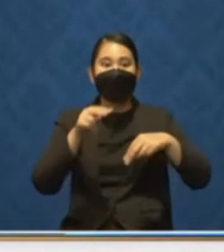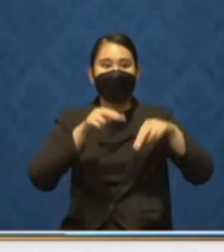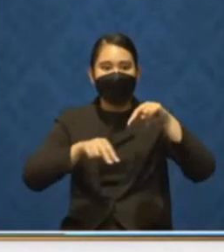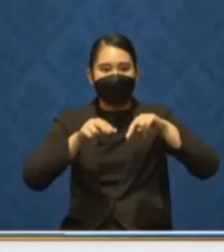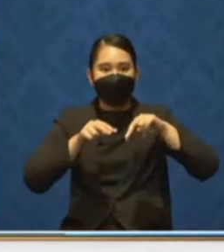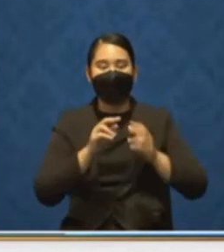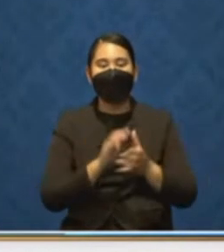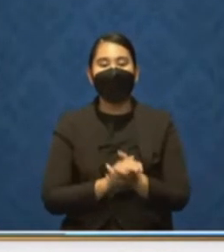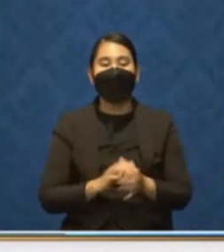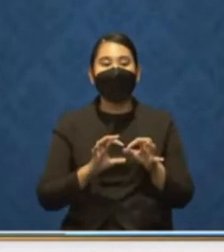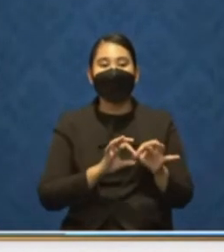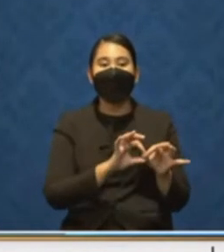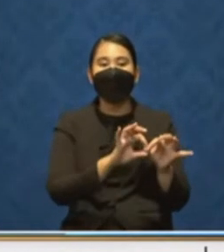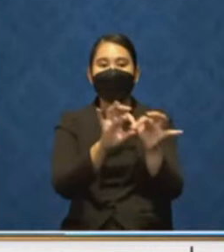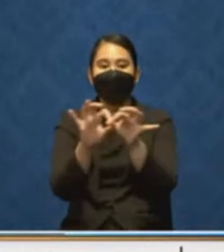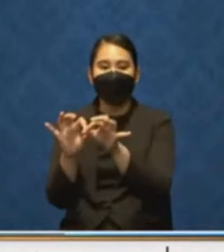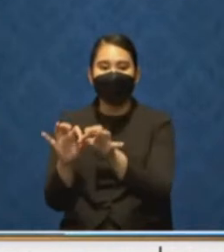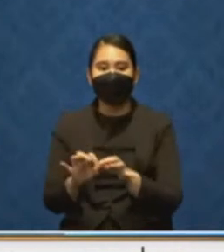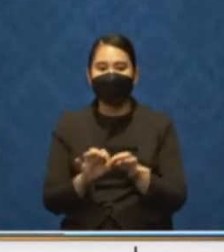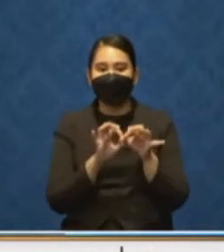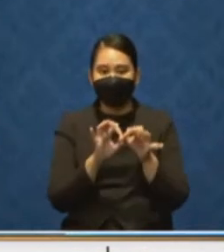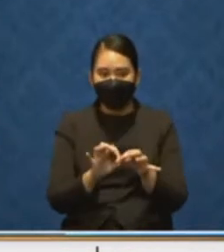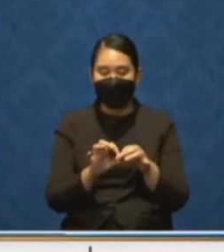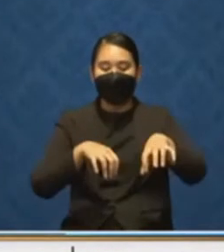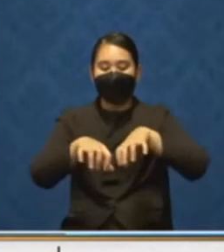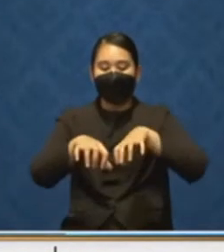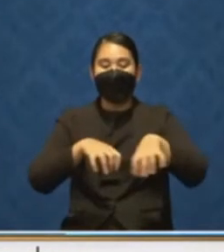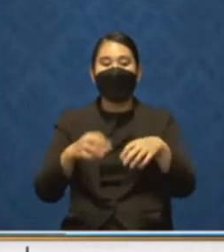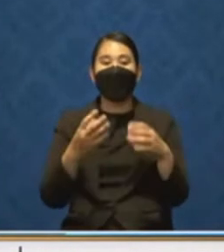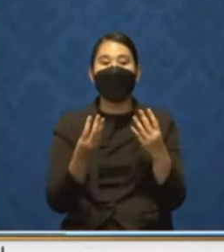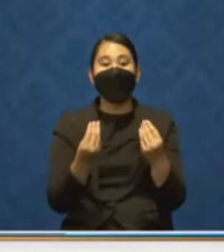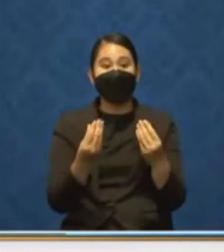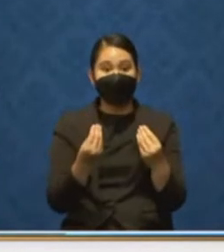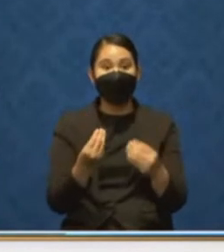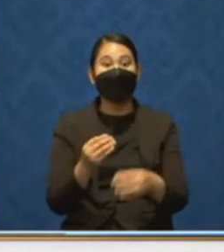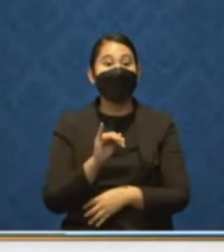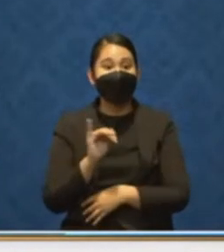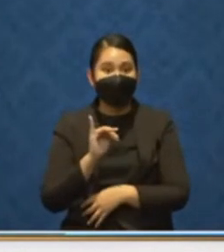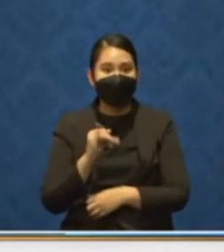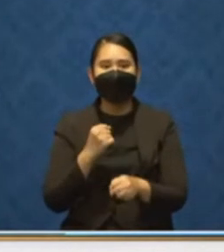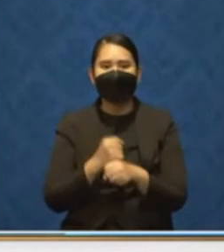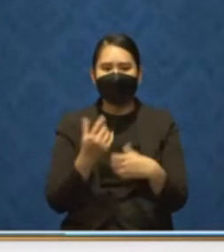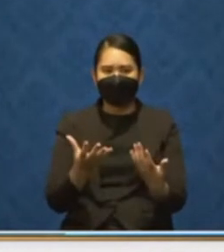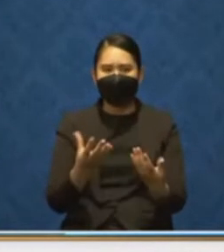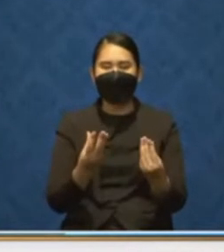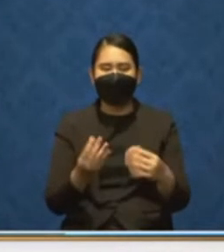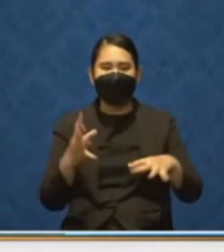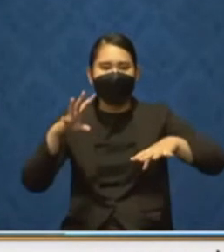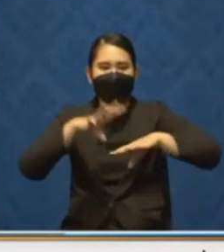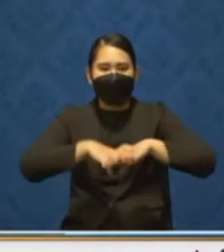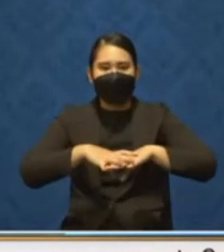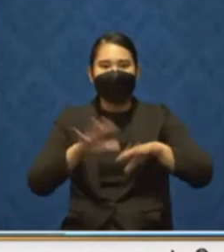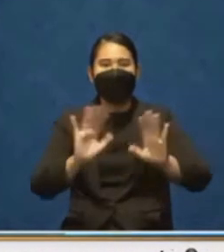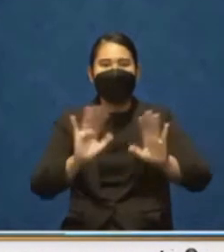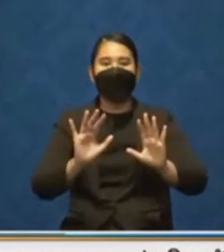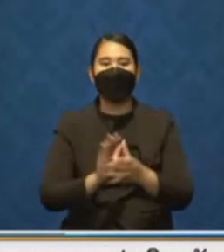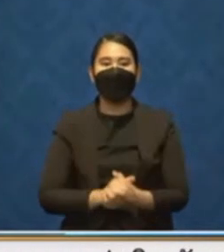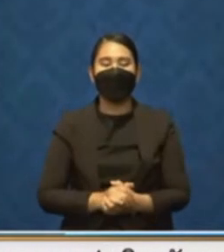สอดเข้าปากกันแก้ปัญหาการจัดที่ดินจะมาทำไงมันจะไม่ทับอนุมัติให้ด้วยนะ